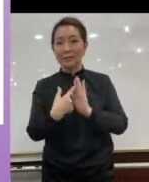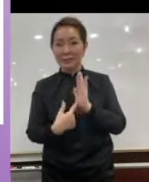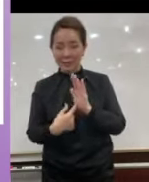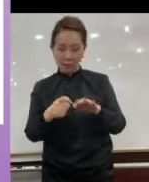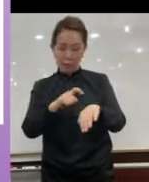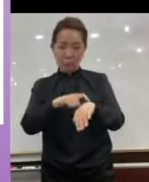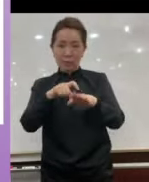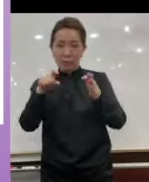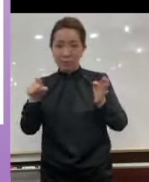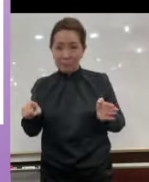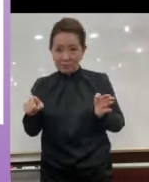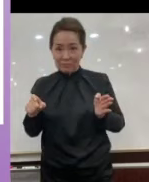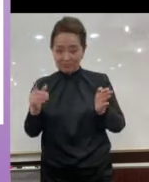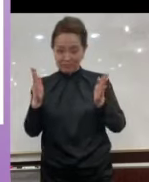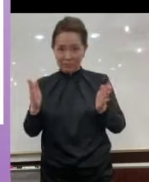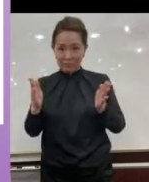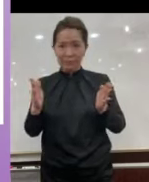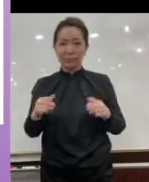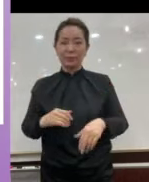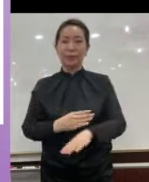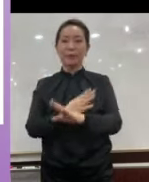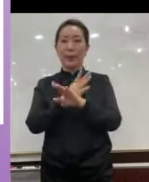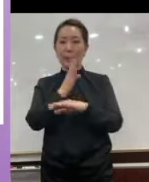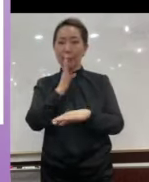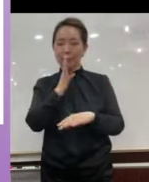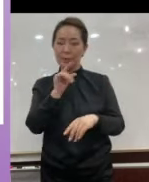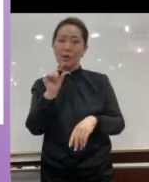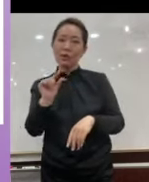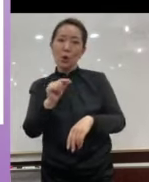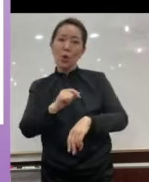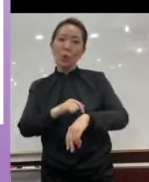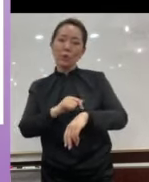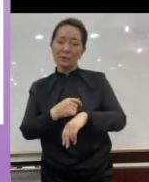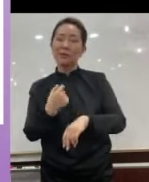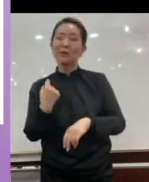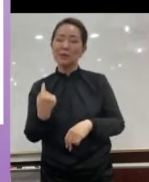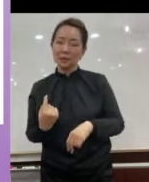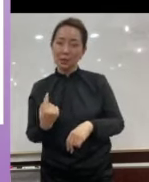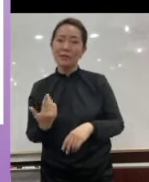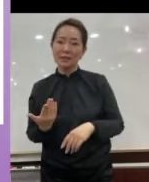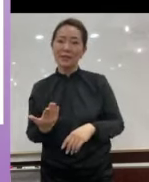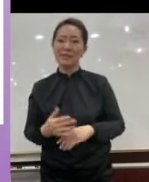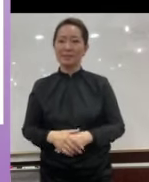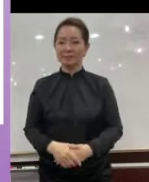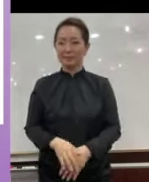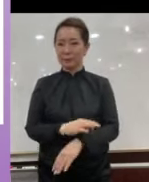хүртэл одоо дуусахад жахаан хугацаа үлдээд байгаа тийм төсөл байнамаа.